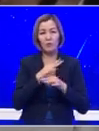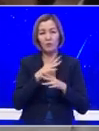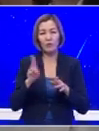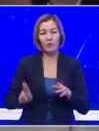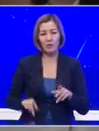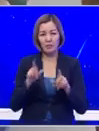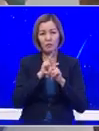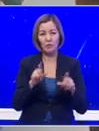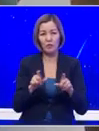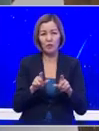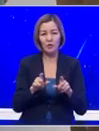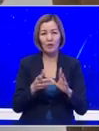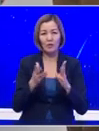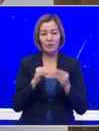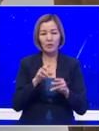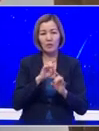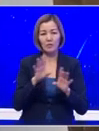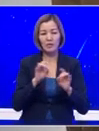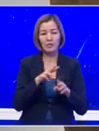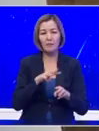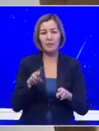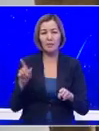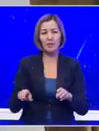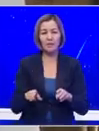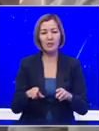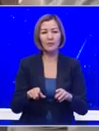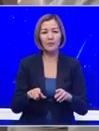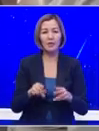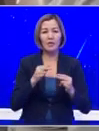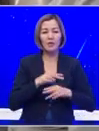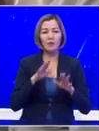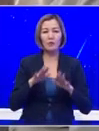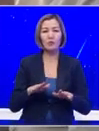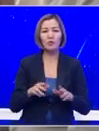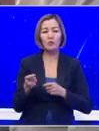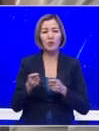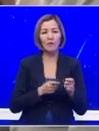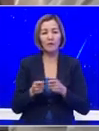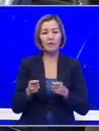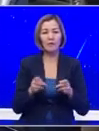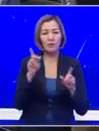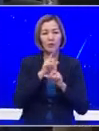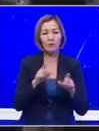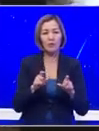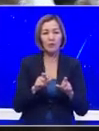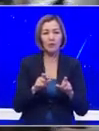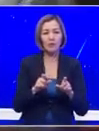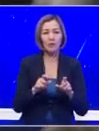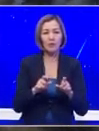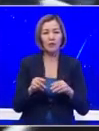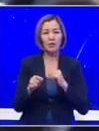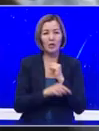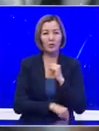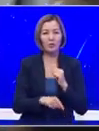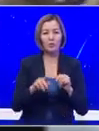директоров школ, резюмировал глава ведомства, отметив, что нахождение на рабочем месте для руководителя учебных заведений чревато